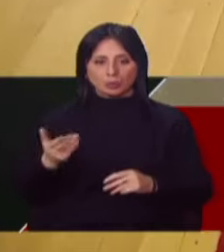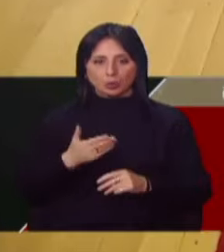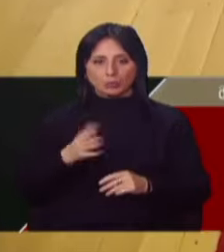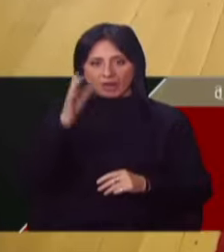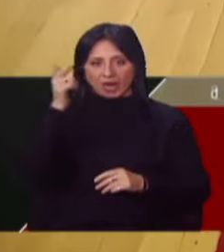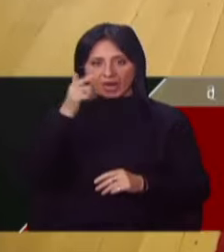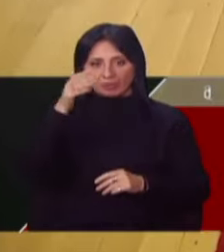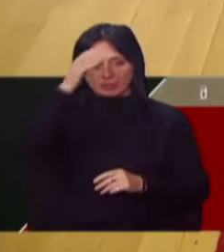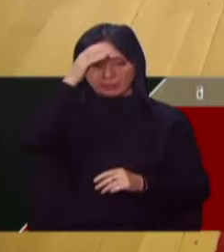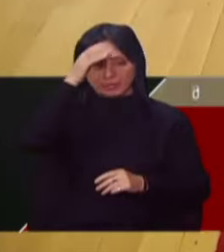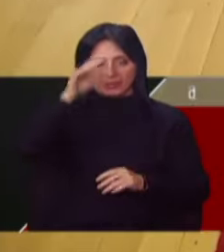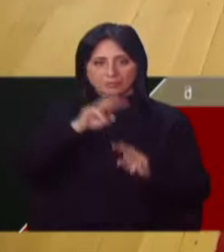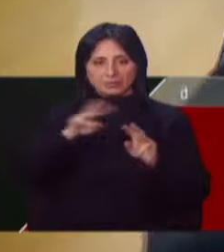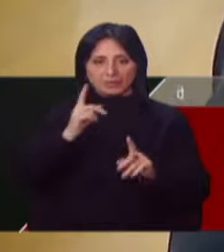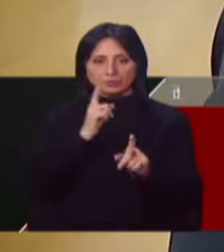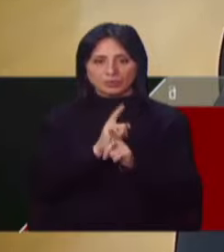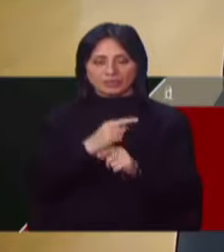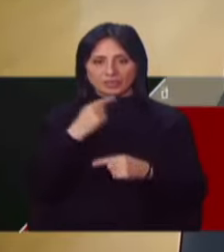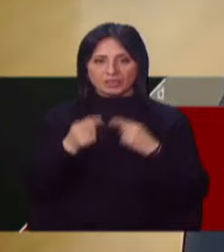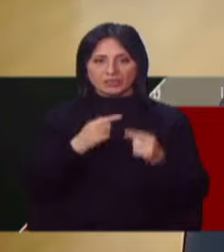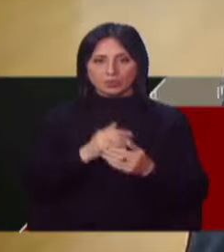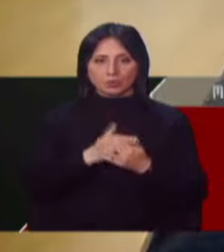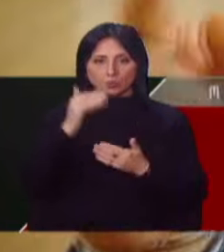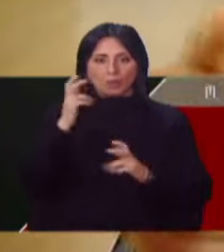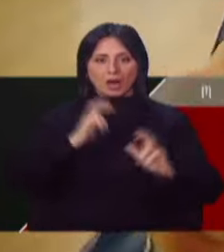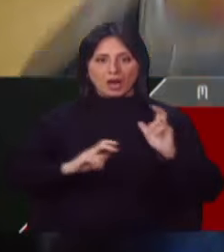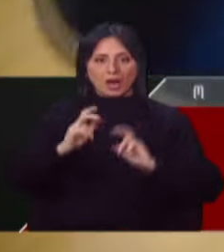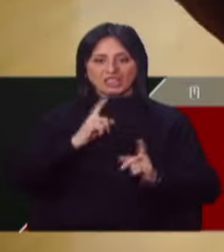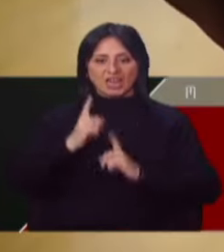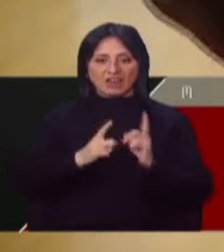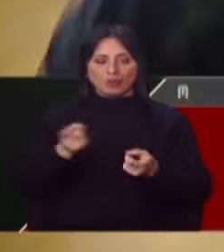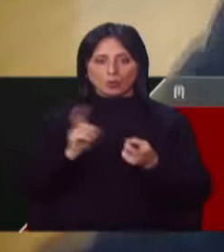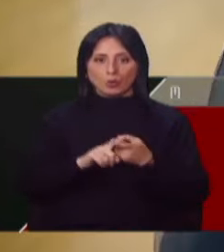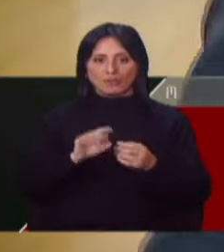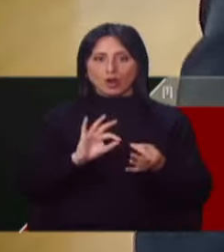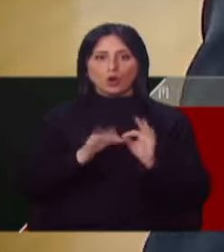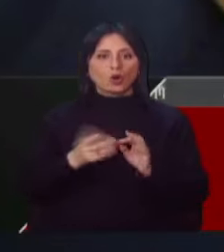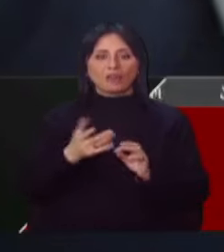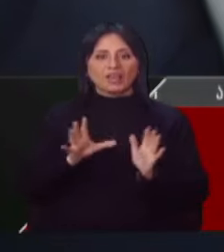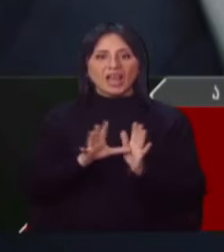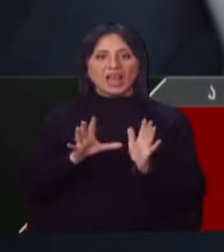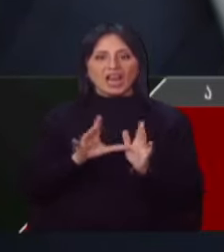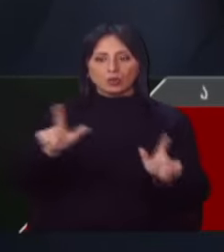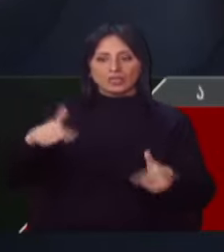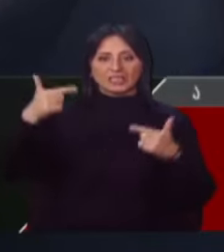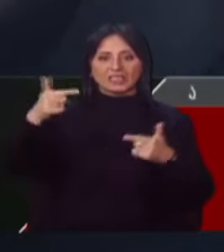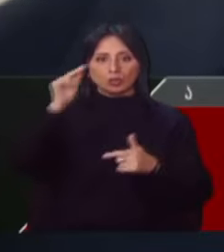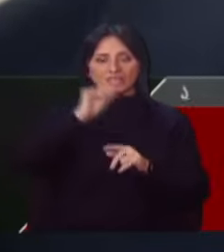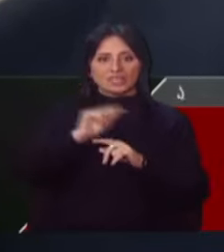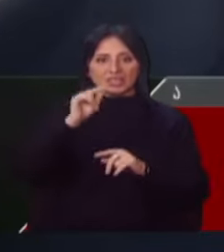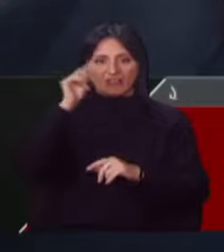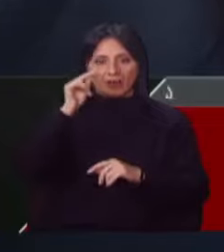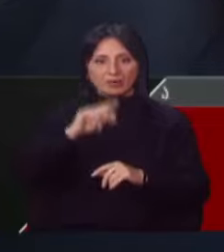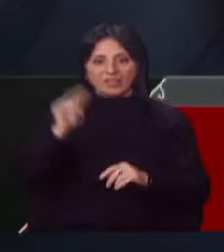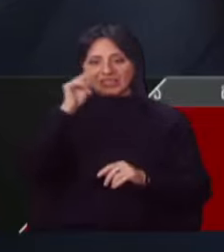зеромазит ганетлебис адам этнеребис министрис муатгли саубробс умаглеси ганетлебис реформа сукавширтеба. Конкрет улад электронул да дистанциур саулебазе